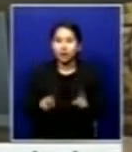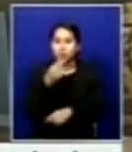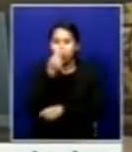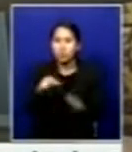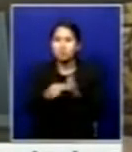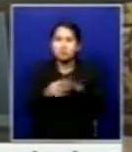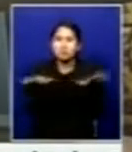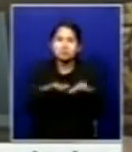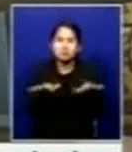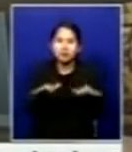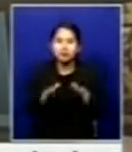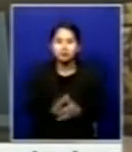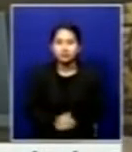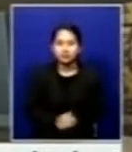ครับ